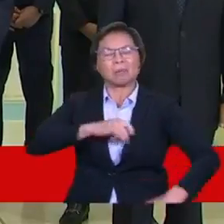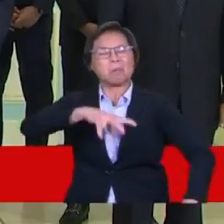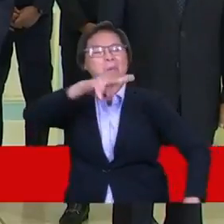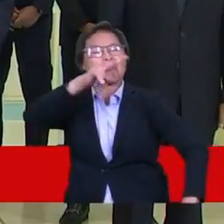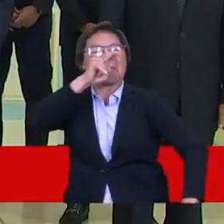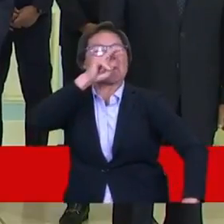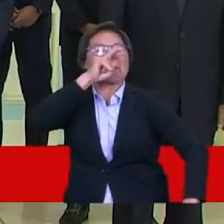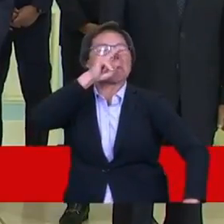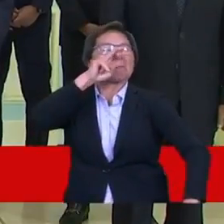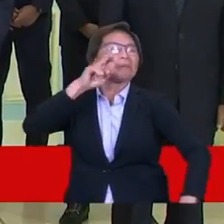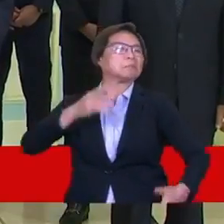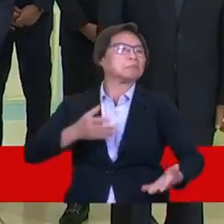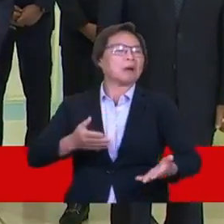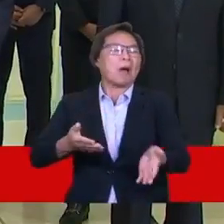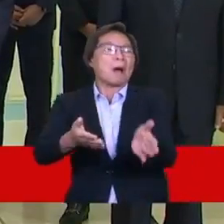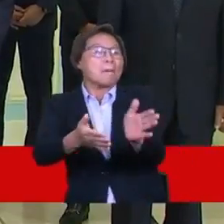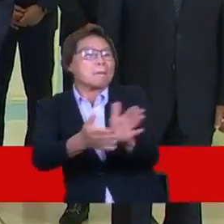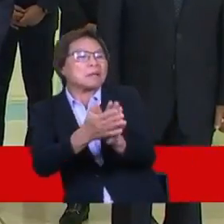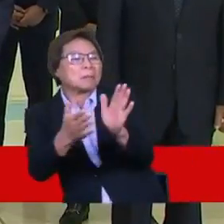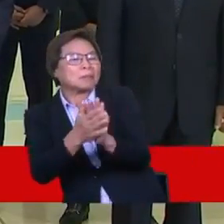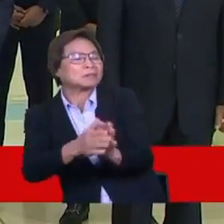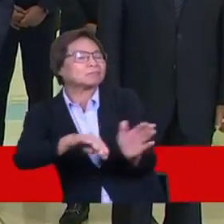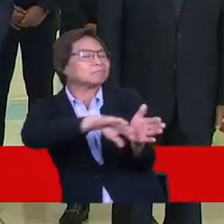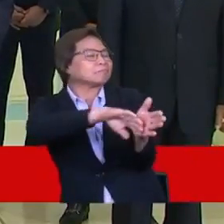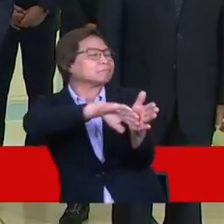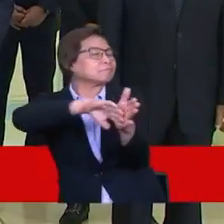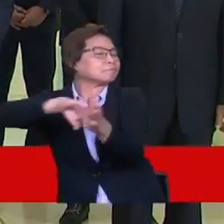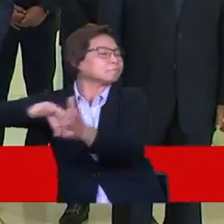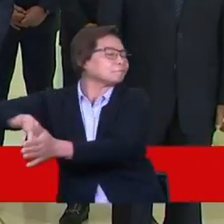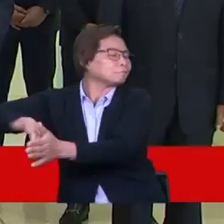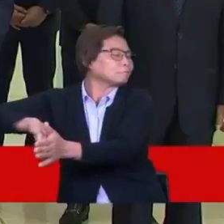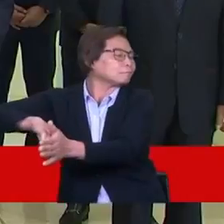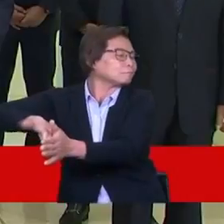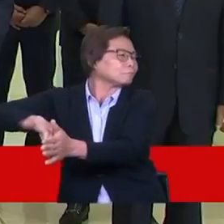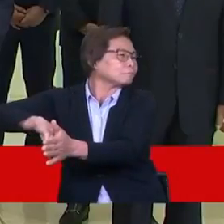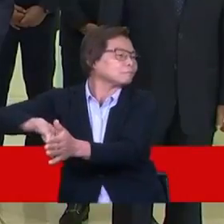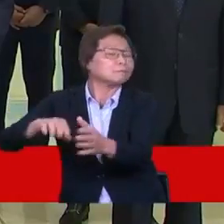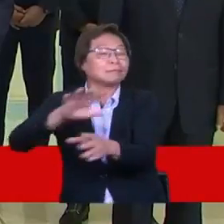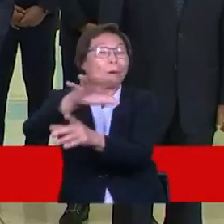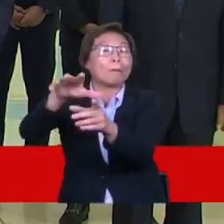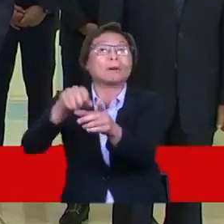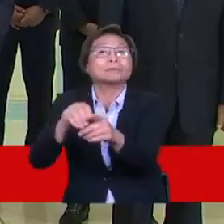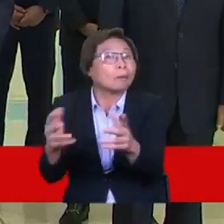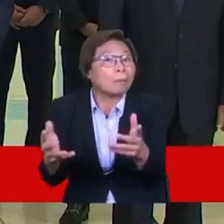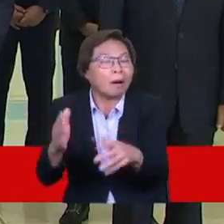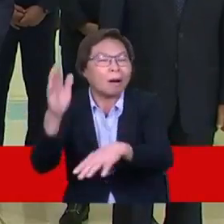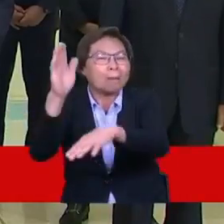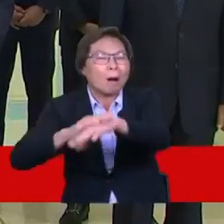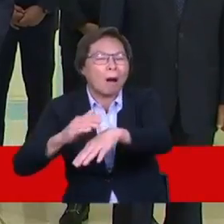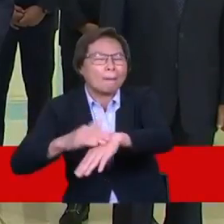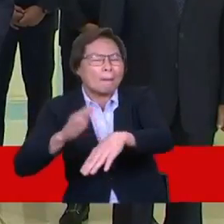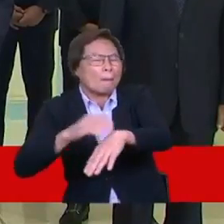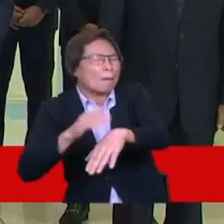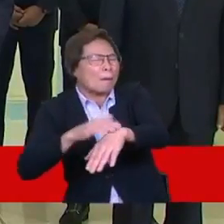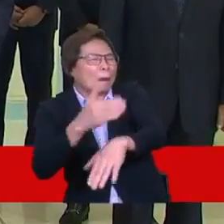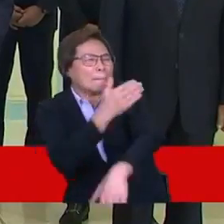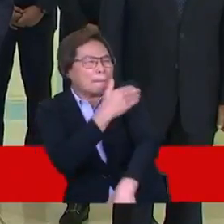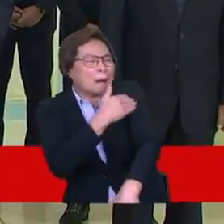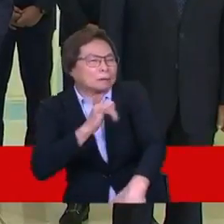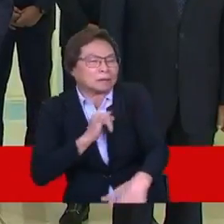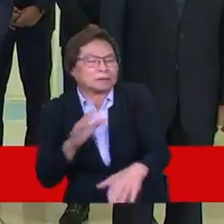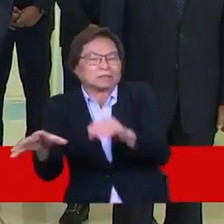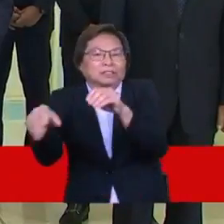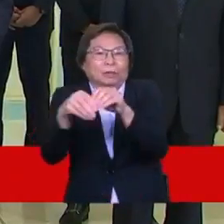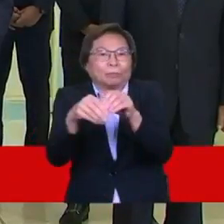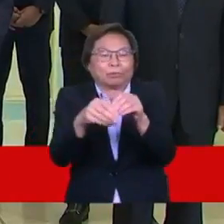melayani beberapa tuntutan mereka termasuklah desakan spray saya mencampuri urusan